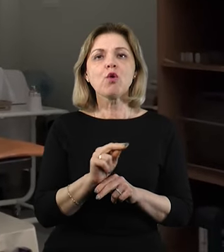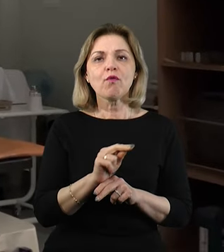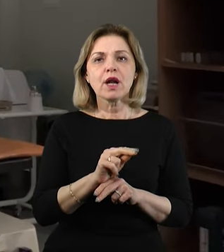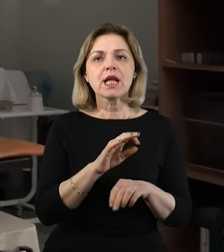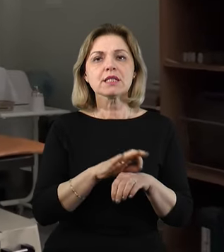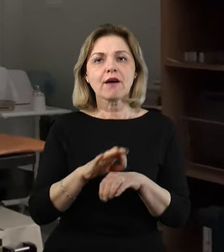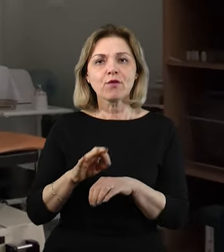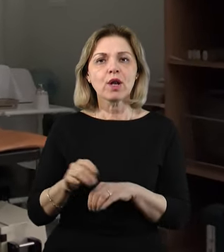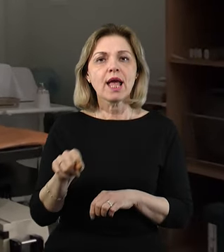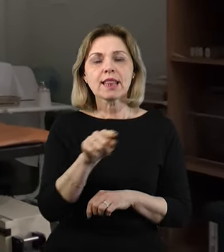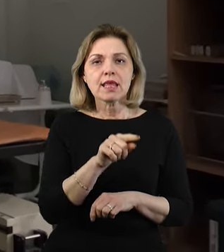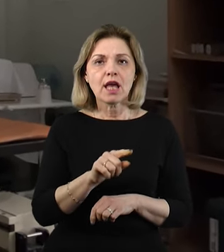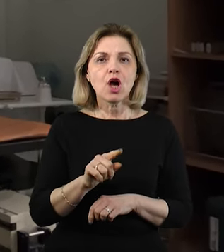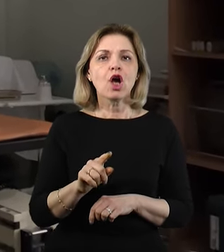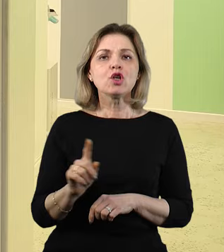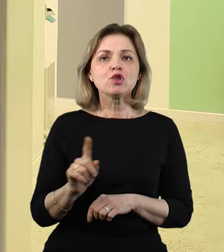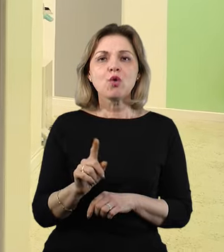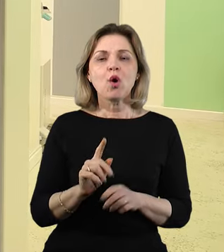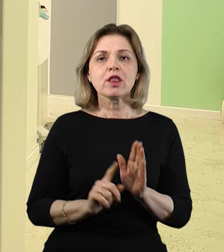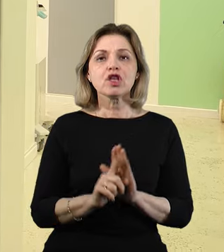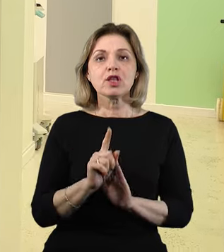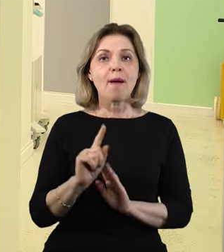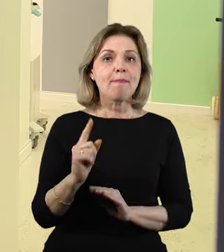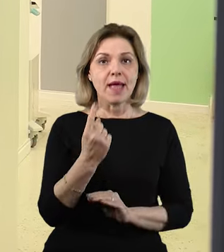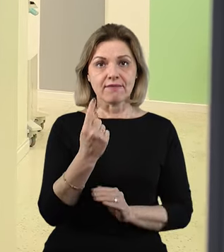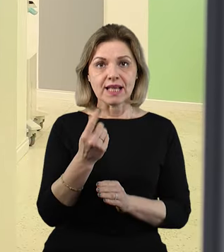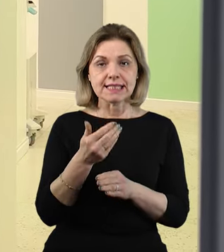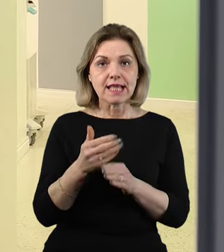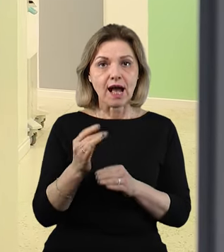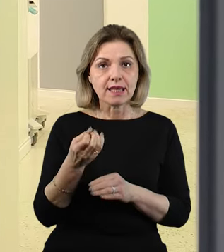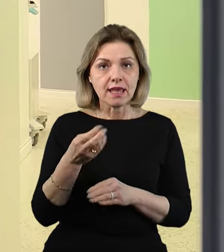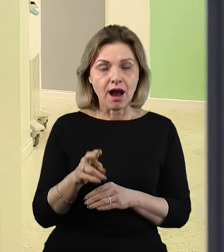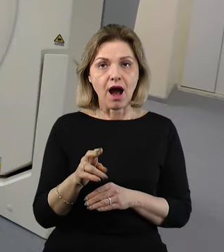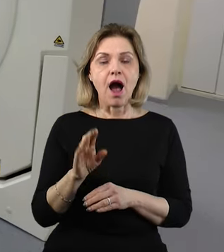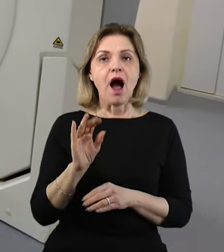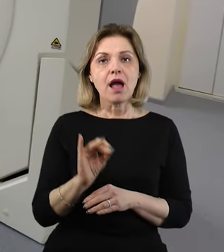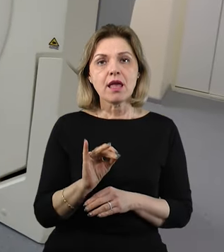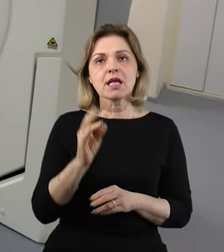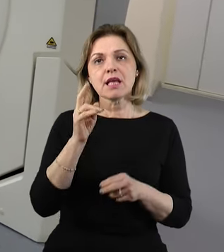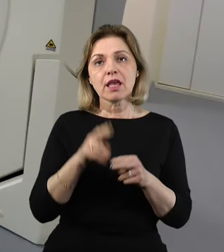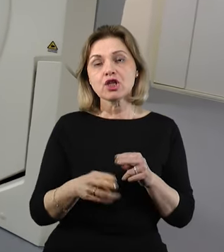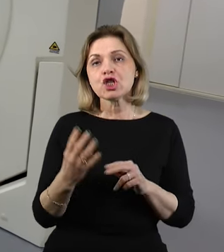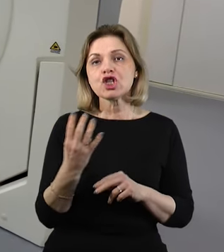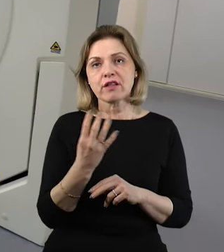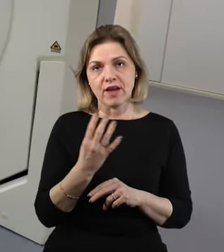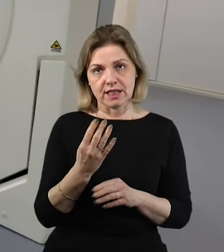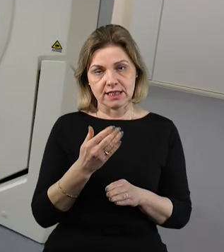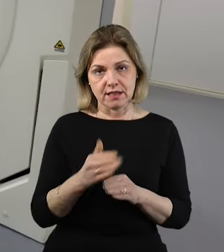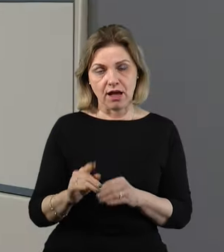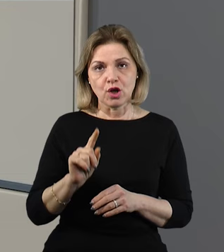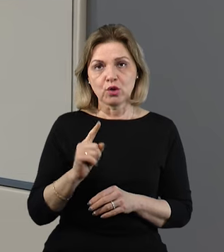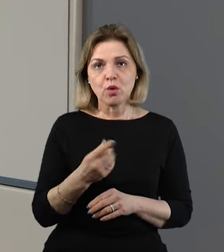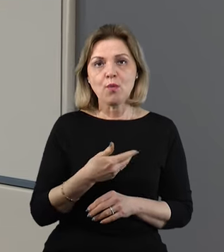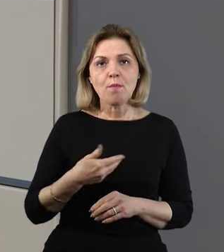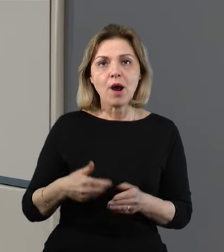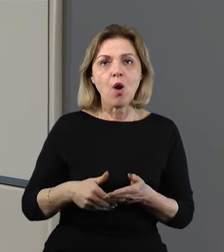лікуємо захворювання ті, які починаються з першої стадії і закінчуються з четвертої. Тому